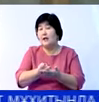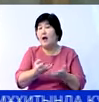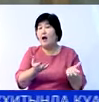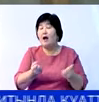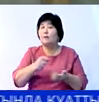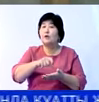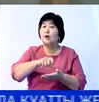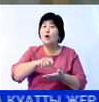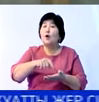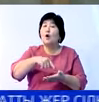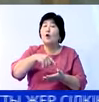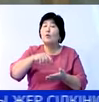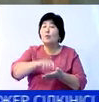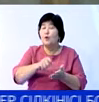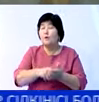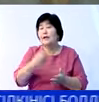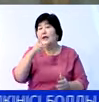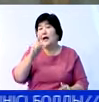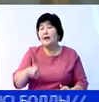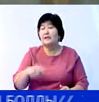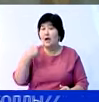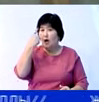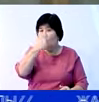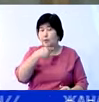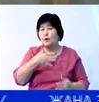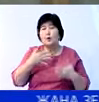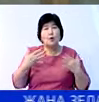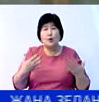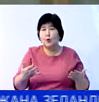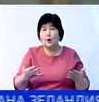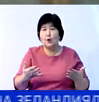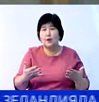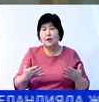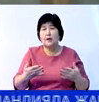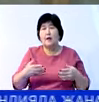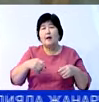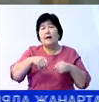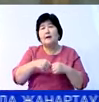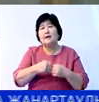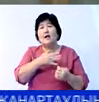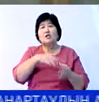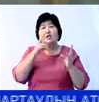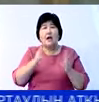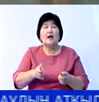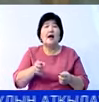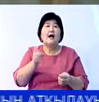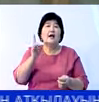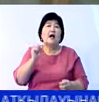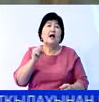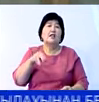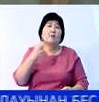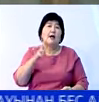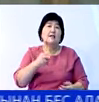Қабылдау бөлімінде екі азамат беттің үлкен скальпельденген жарақатына байланысты реанимация бөліміне екі